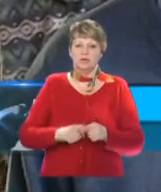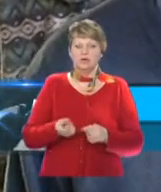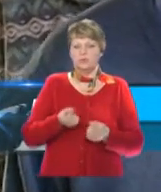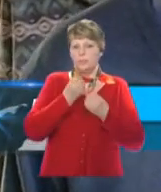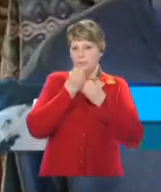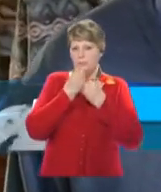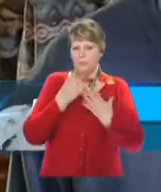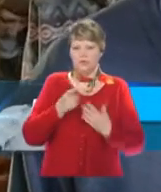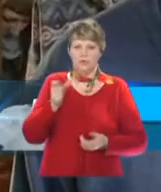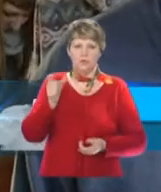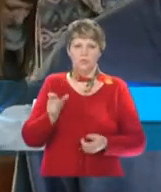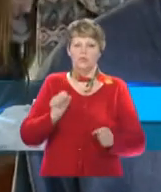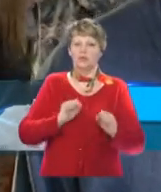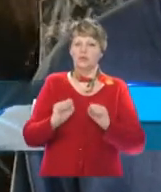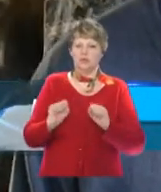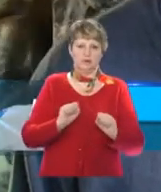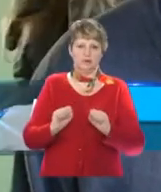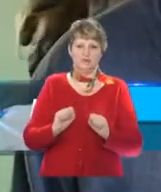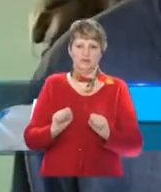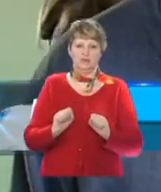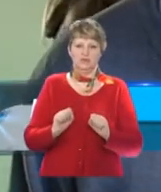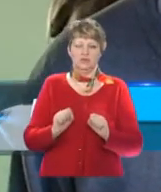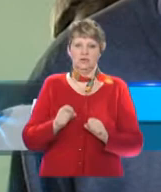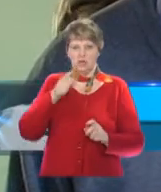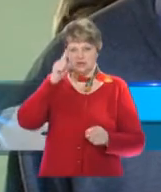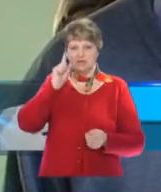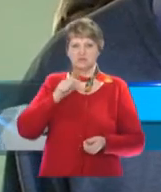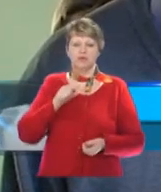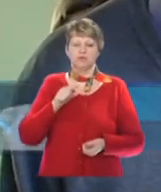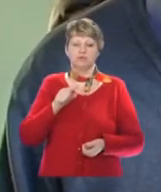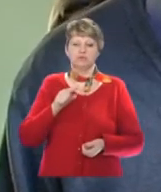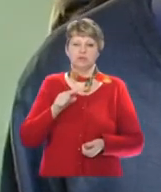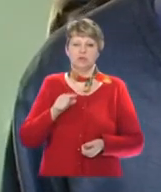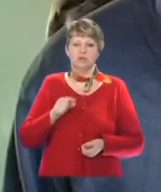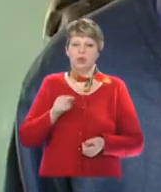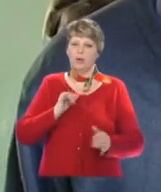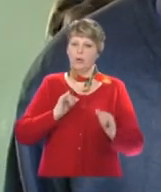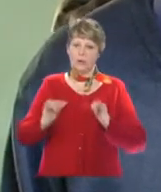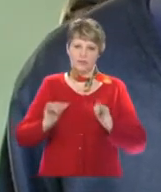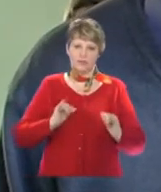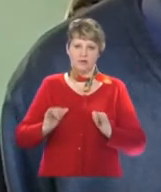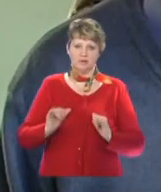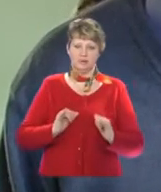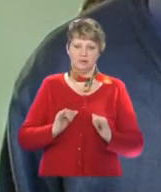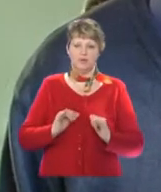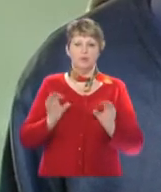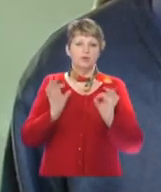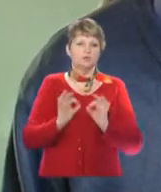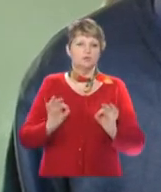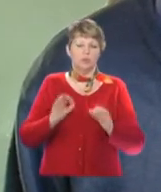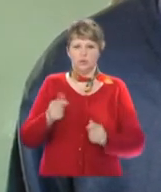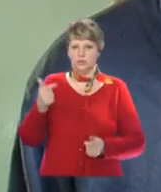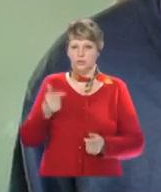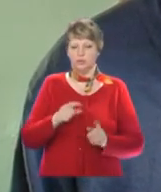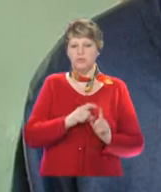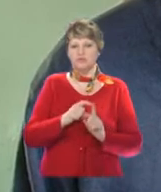все. Керівник такий знаючий, коректний. Ніколи грубого